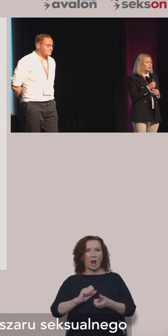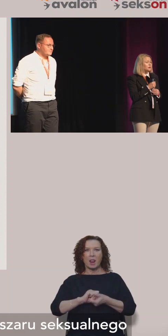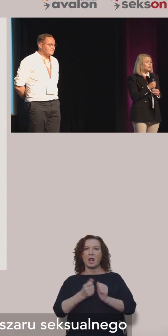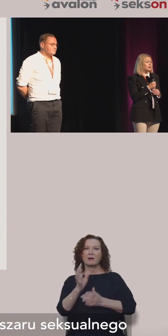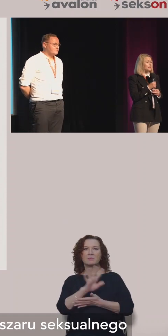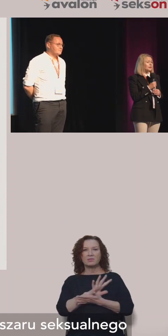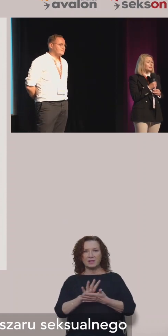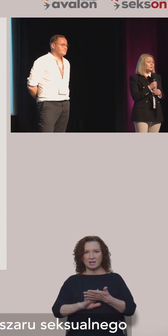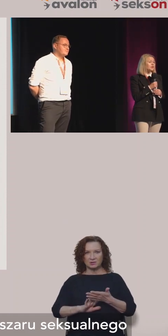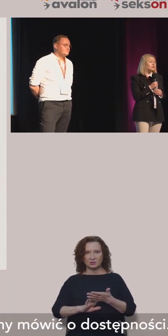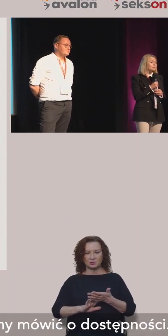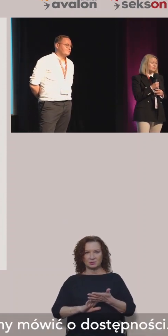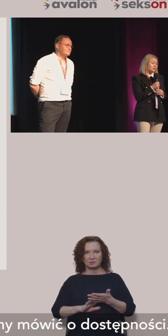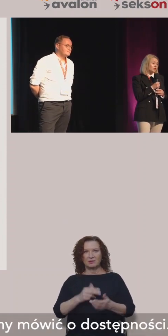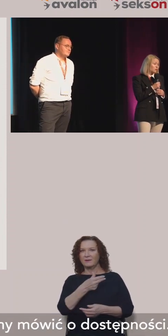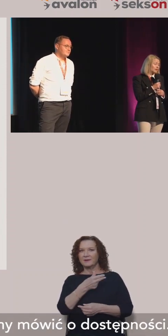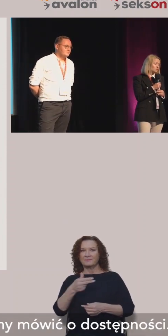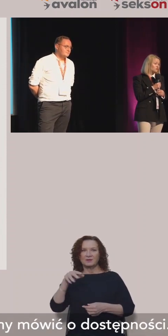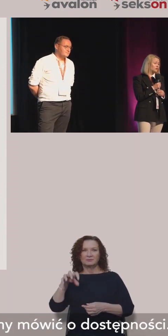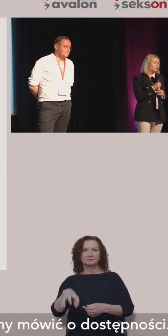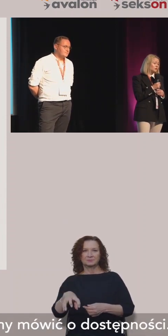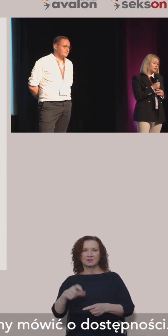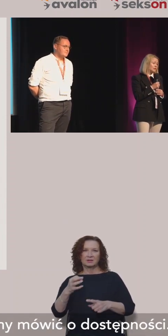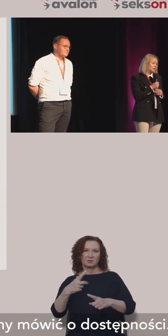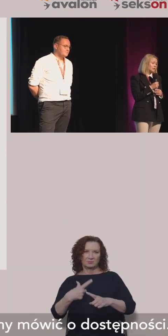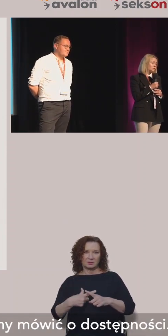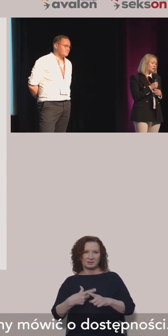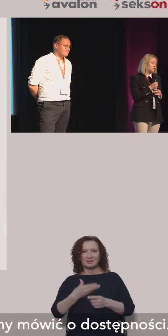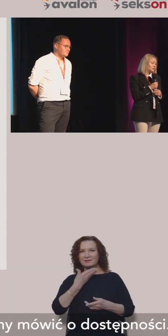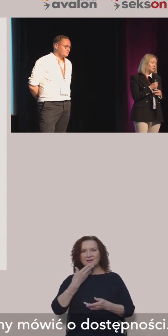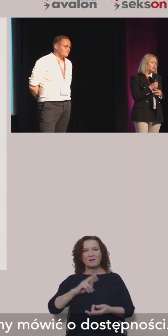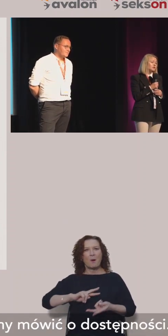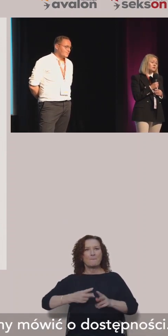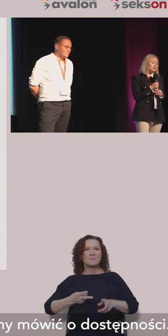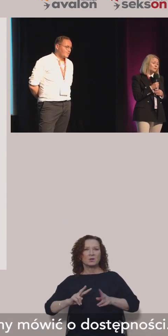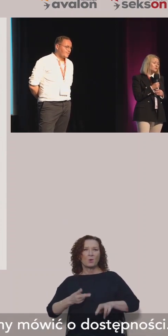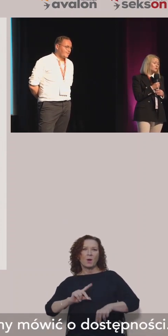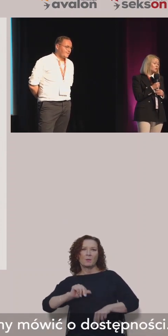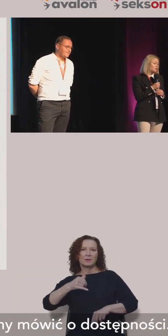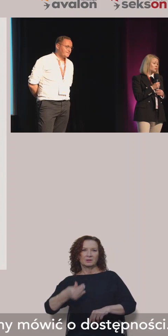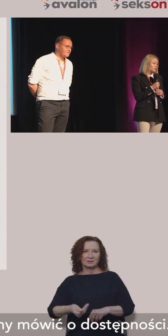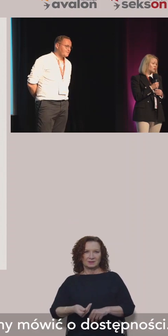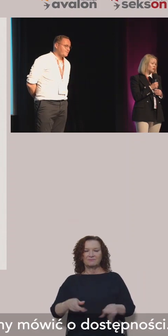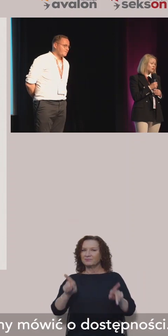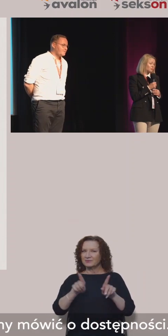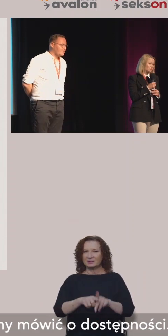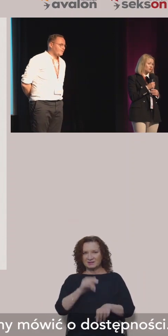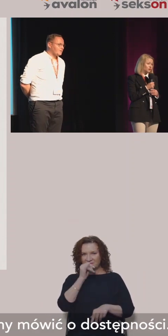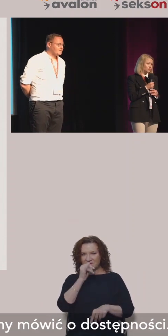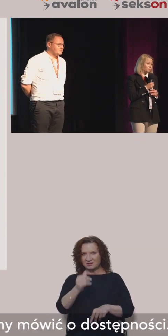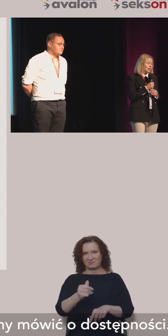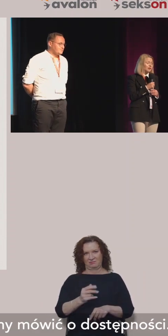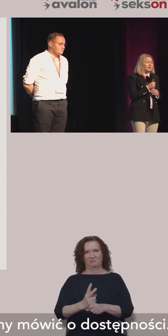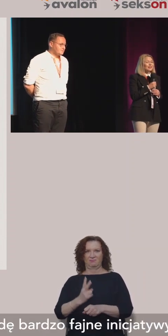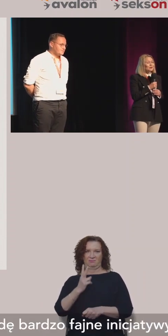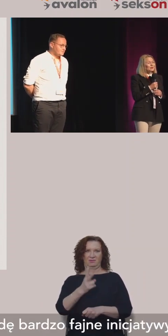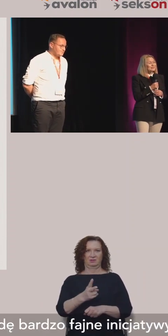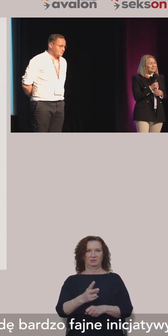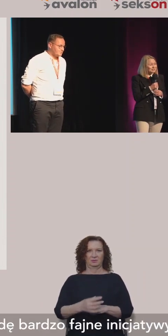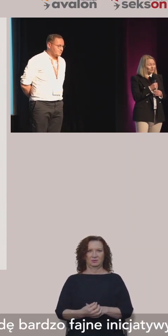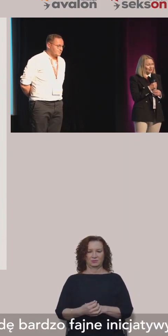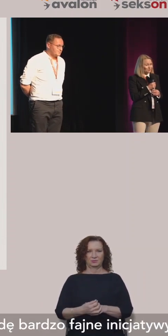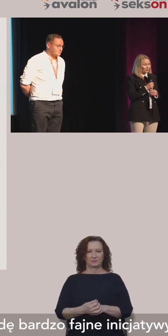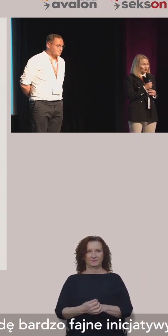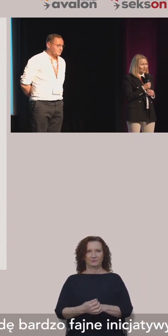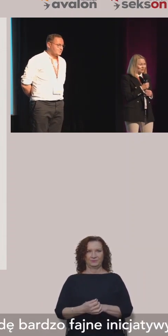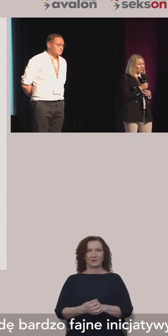seksualnego i nie ma przekładu na polski język migowy, to tym samym nie możemy mówić o dostępności. Natomiast